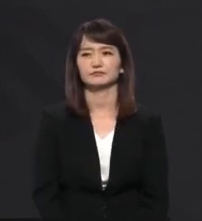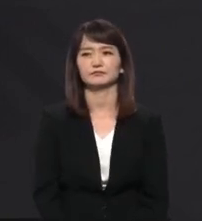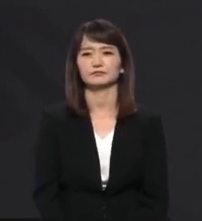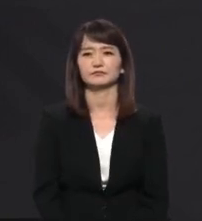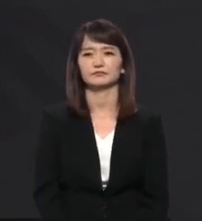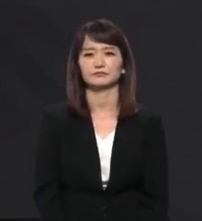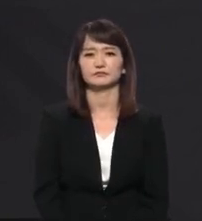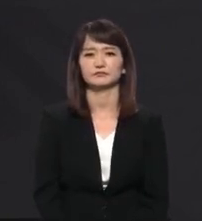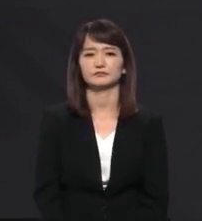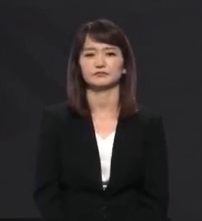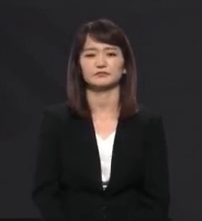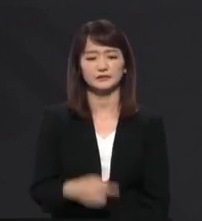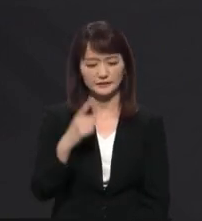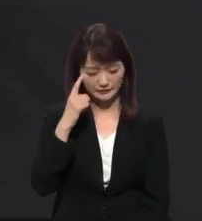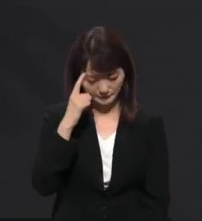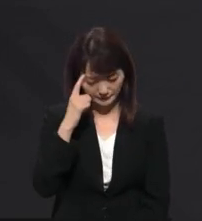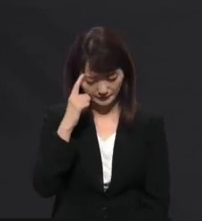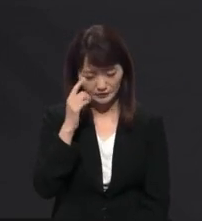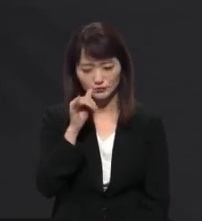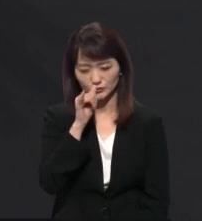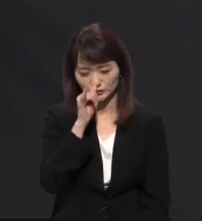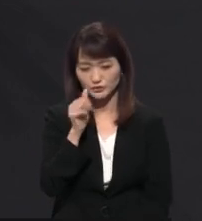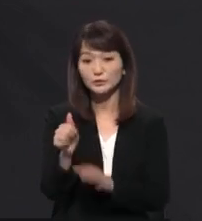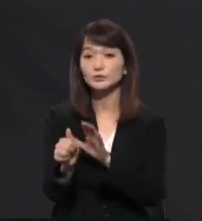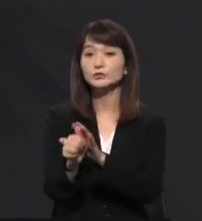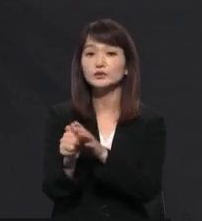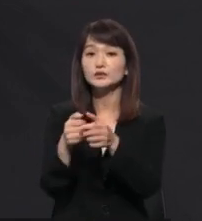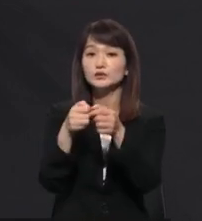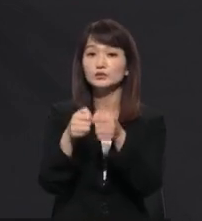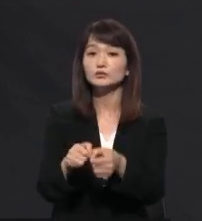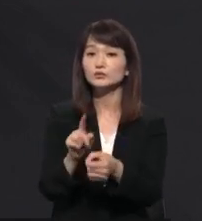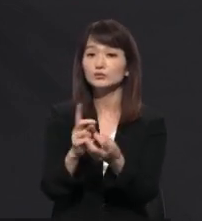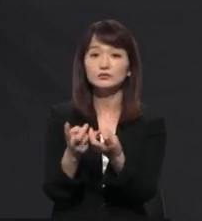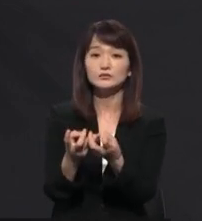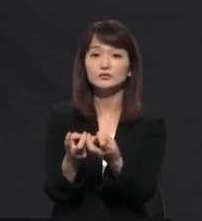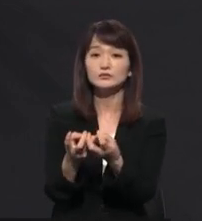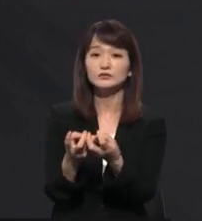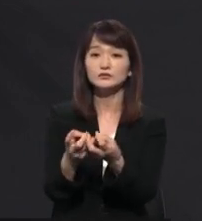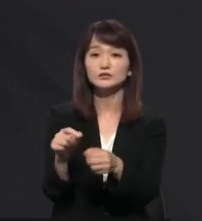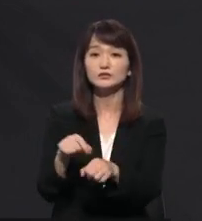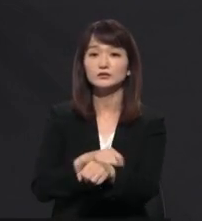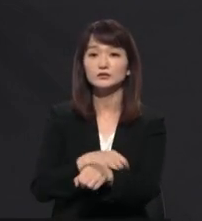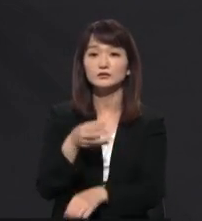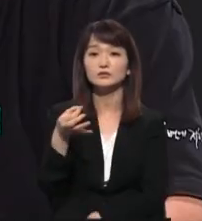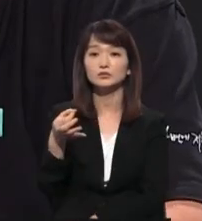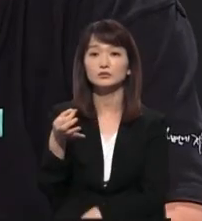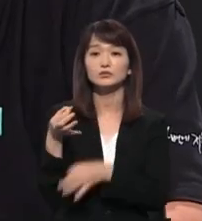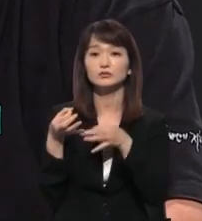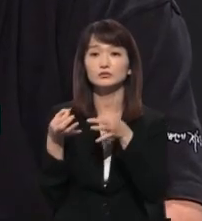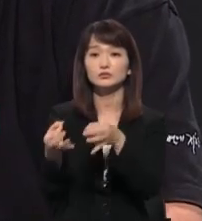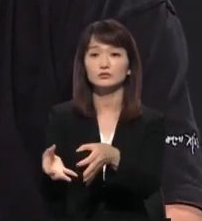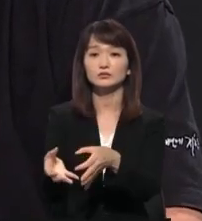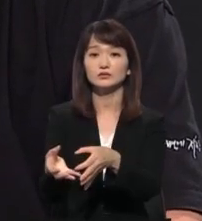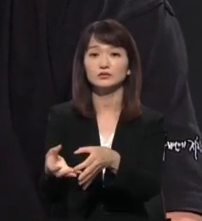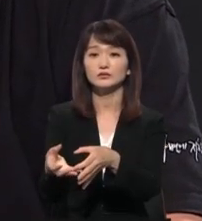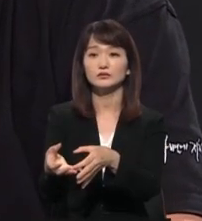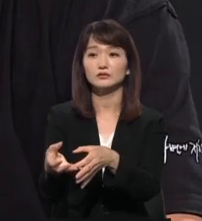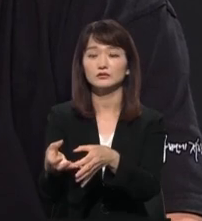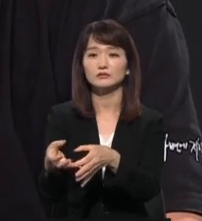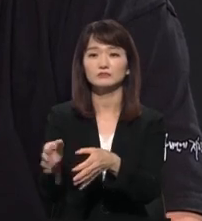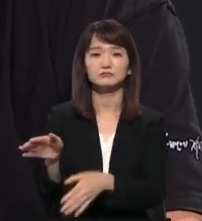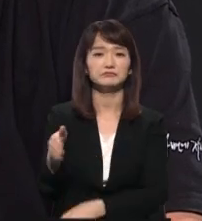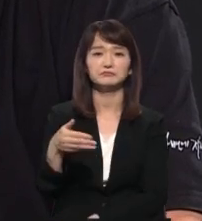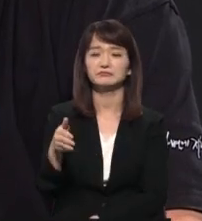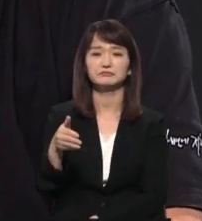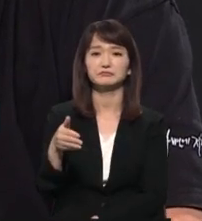있다 도와주겠다고 하지만 그럼 구체적으로 어떻게 특 돈이 들어가는 부분에 대해서는 없다라고